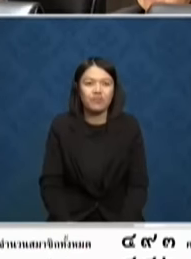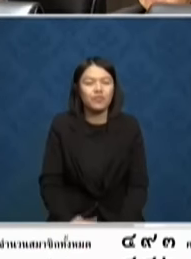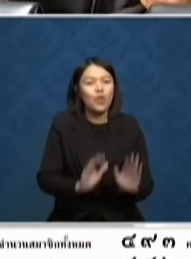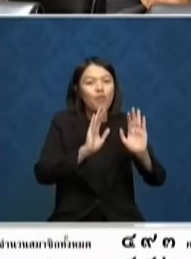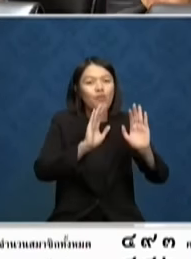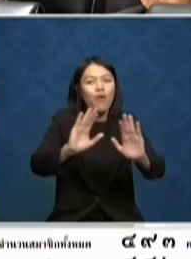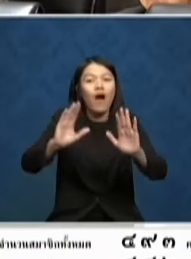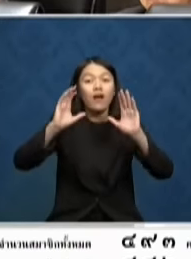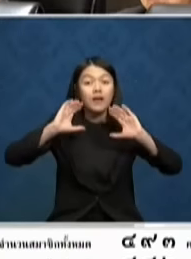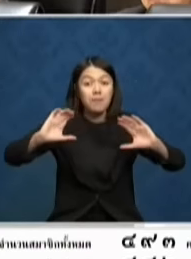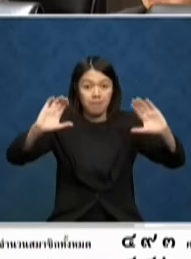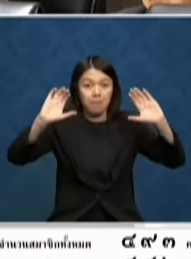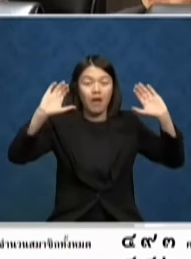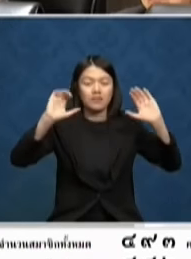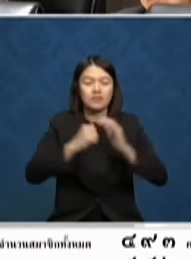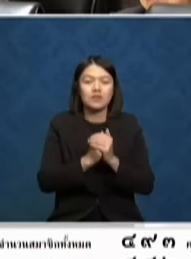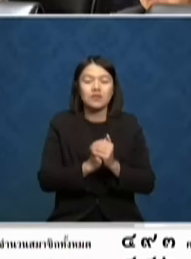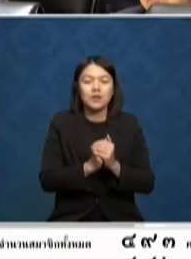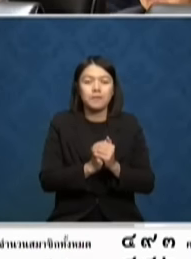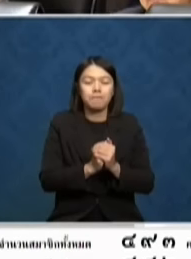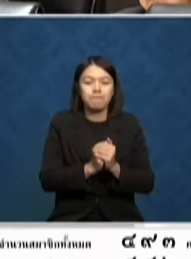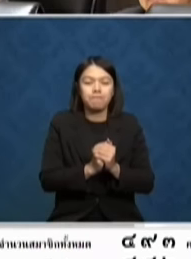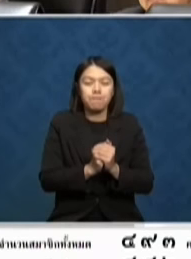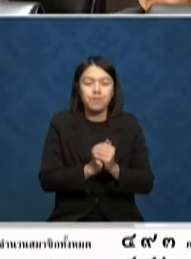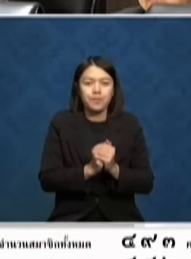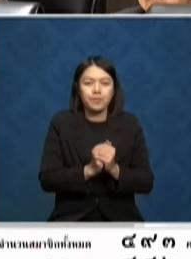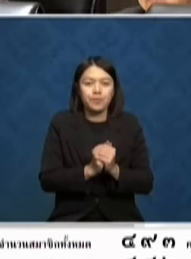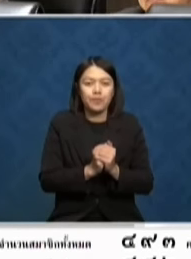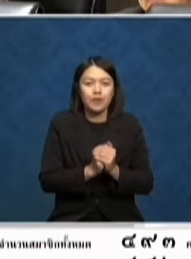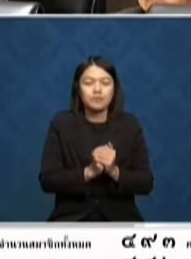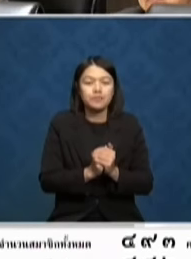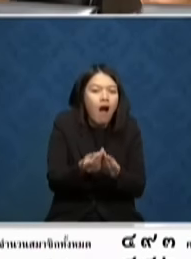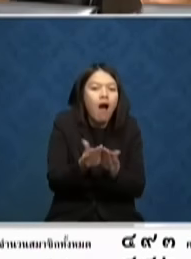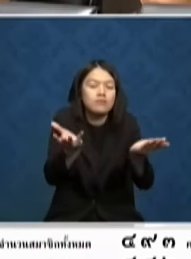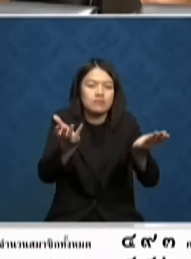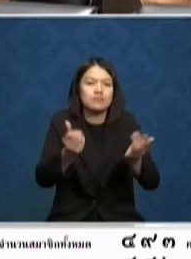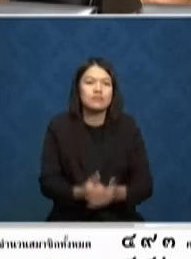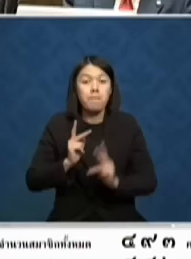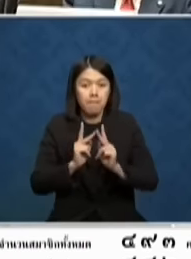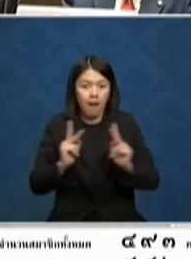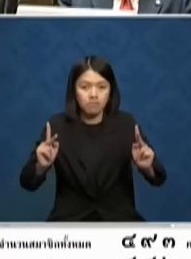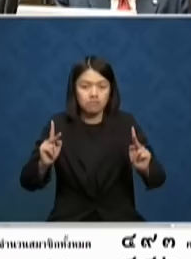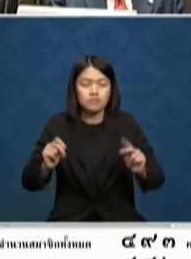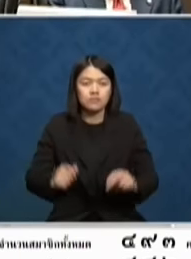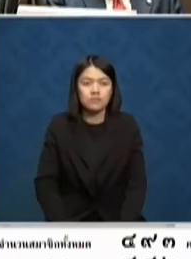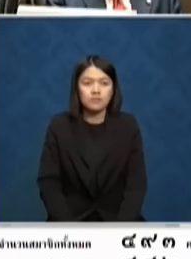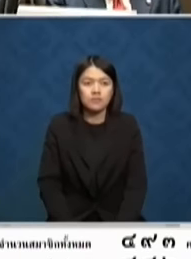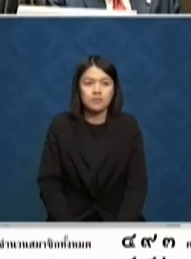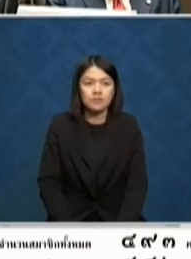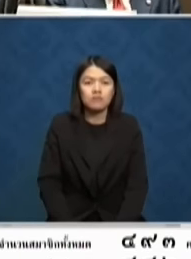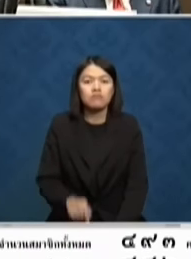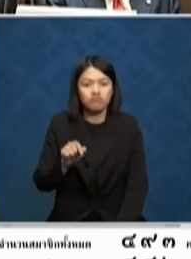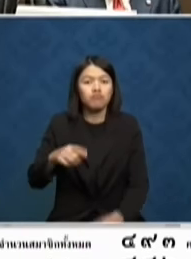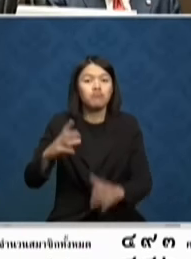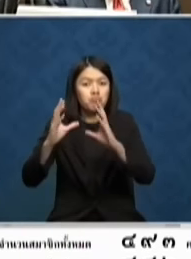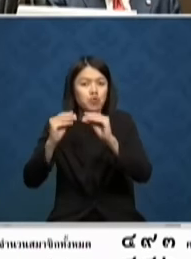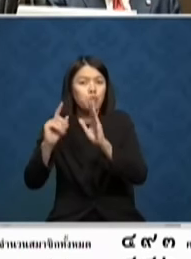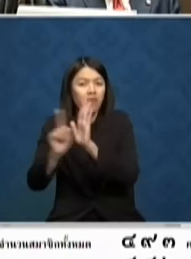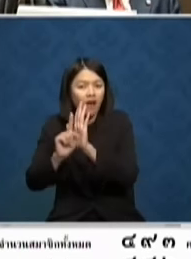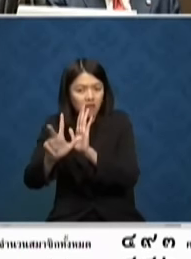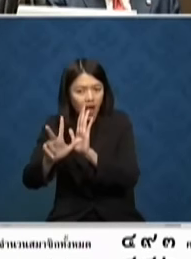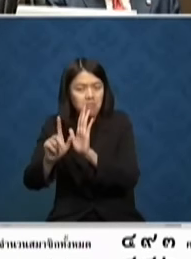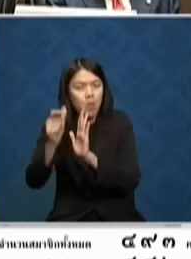แล้วก็สภาเห็นชอบผ่านเงินก้อนนี้ด้วยอีกหนึ่งคนก็คุณธีรชัยแสนแก้วสสอุดรธานีก็บอกว่าสนับสนุนงบกล